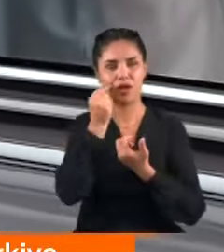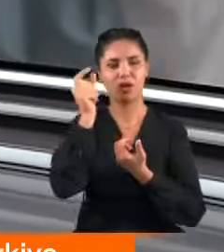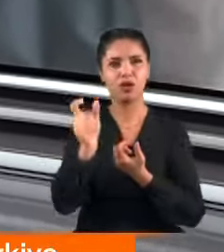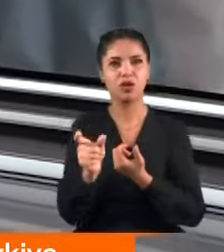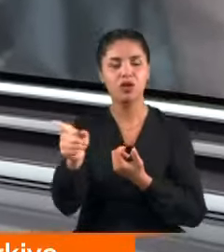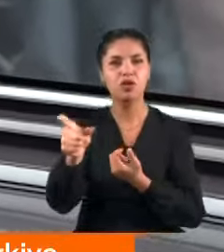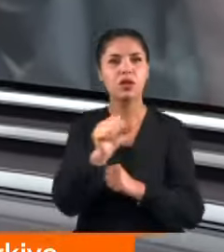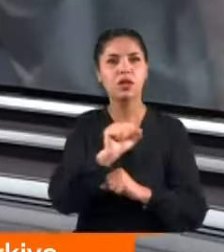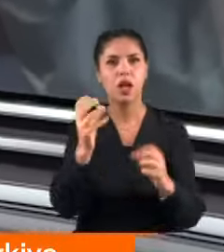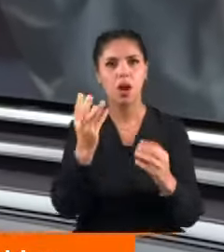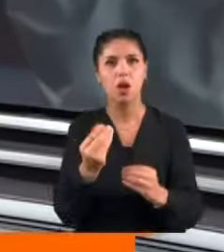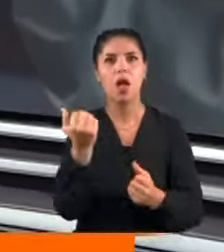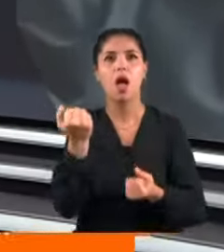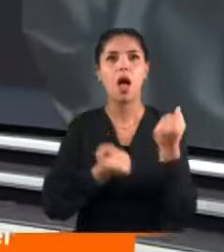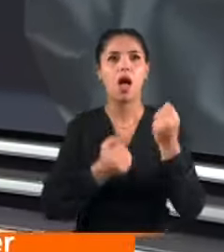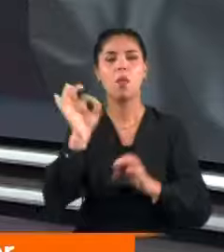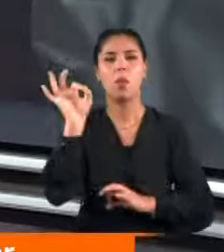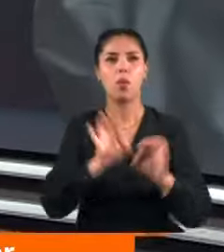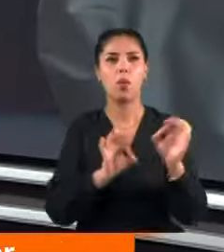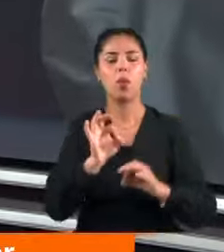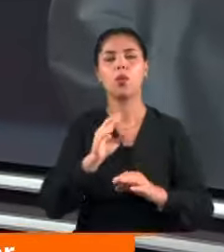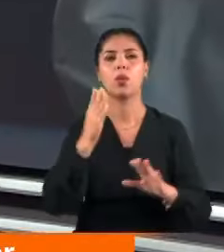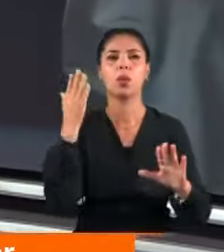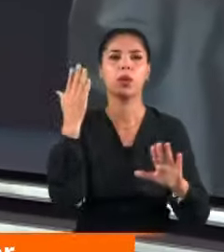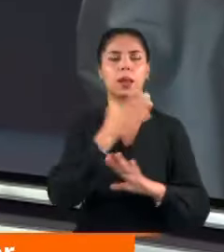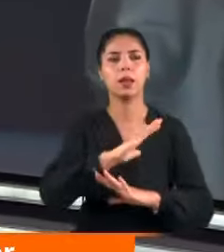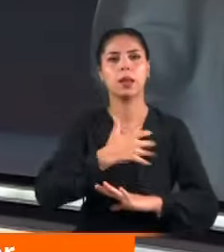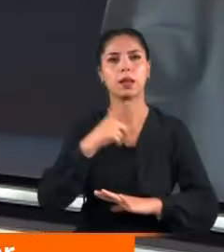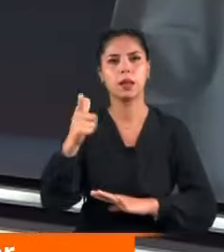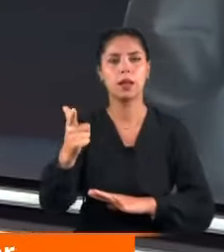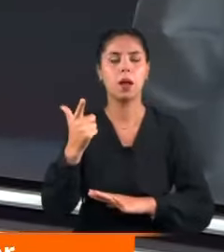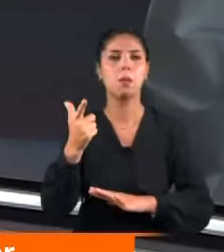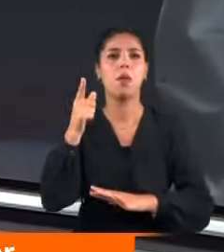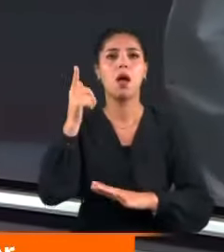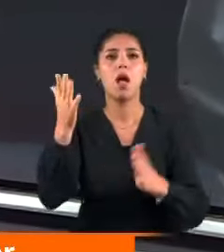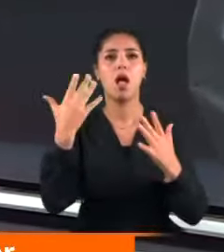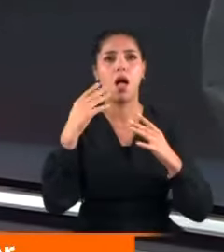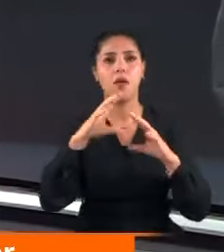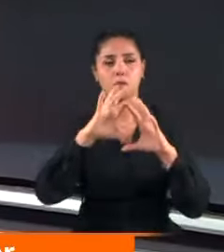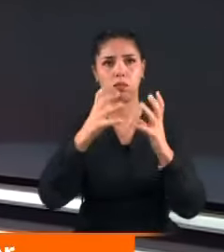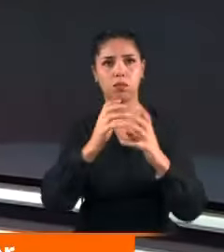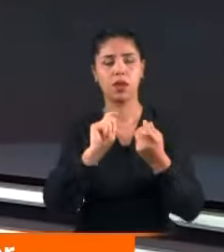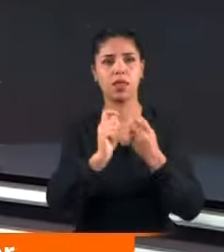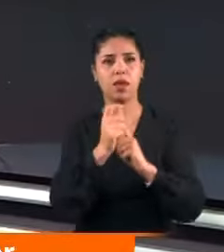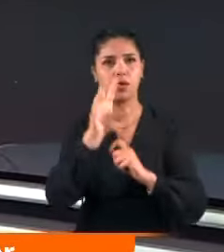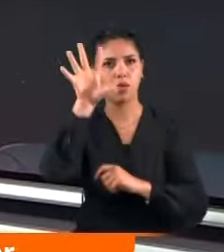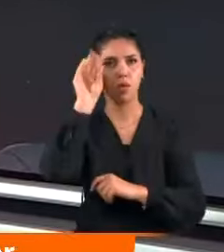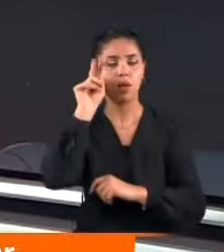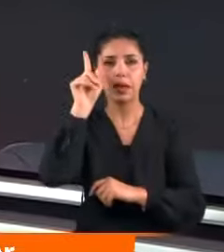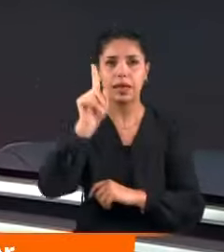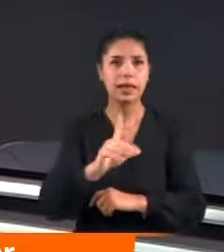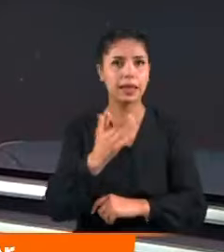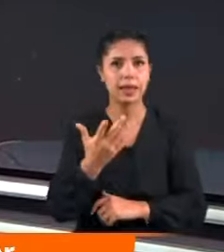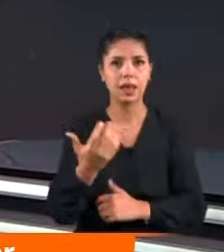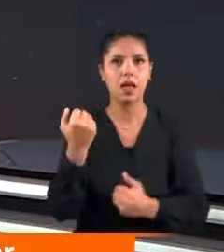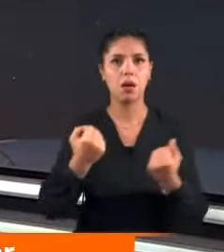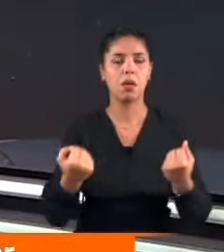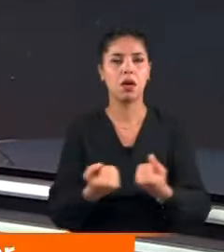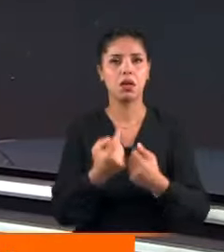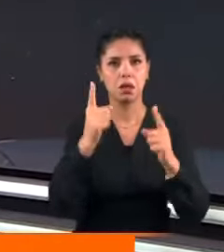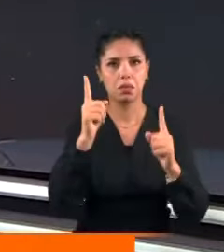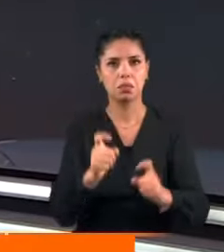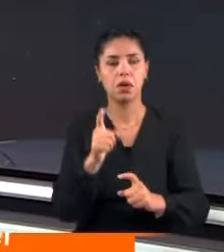geldi arabayı kontroller için ekspertize götürdü sahibi ve ne var ki hava yasının değiştiğini öğrendi akla gelen ilk soru şu Tabii araç kazalı